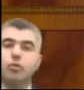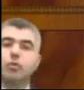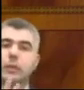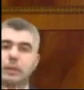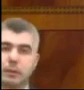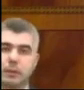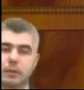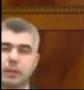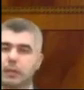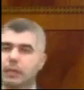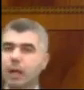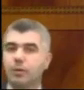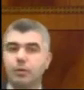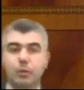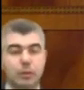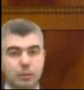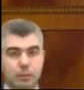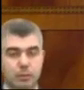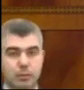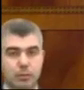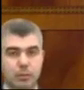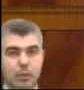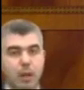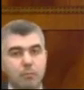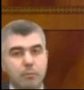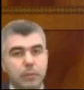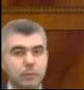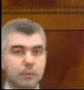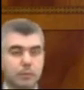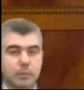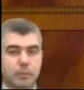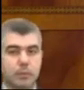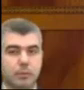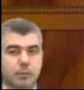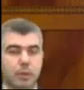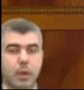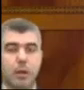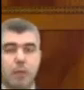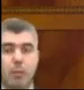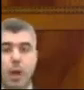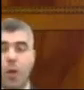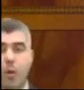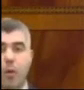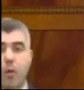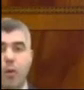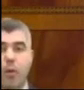هناك إطار استراتيجي جديد بين المغرب وفرنسا يمكن التوقيع عليه بعد